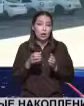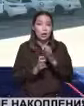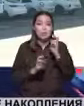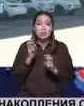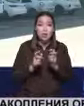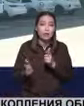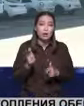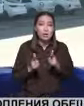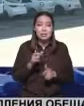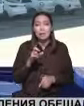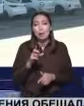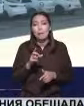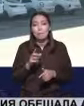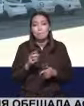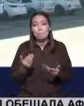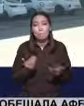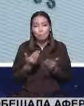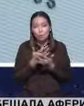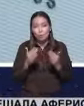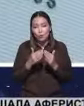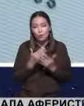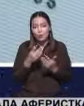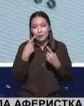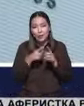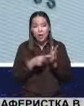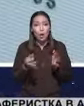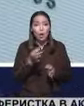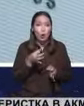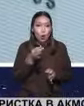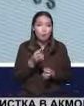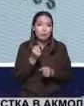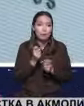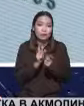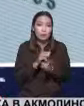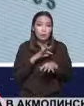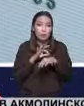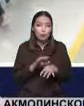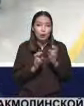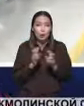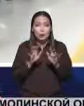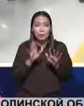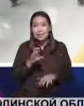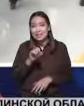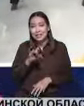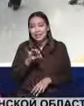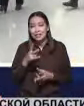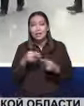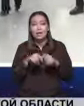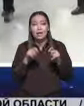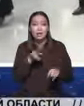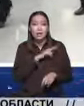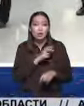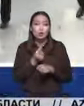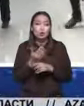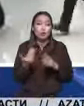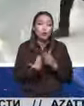по изготовлению бытовой техники в Карагандинской области. Встреча прошла на территории индустриальной зоны Сарань, где открыты и работают несколько